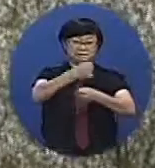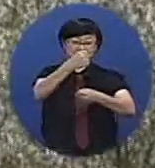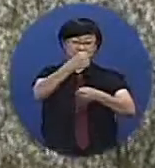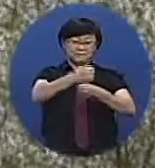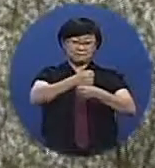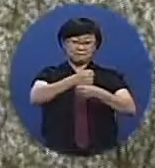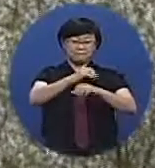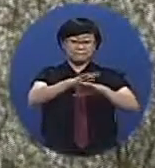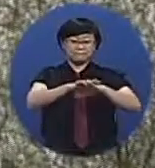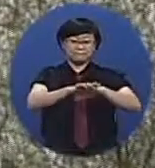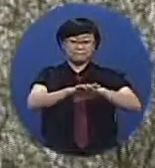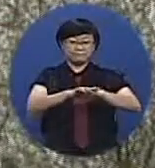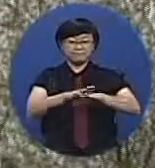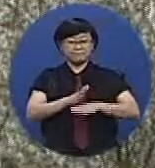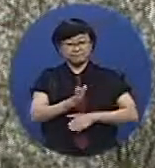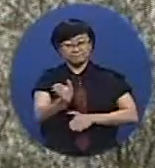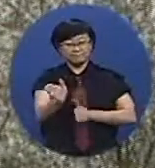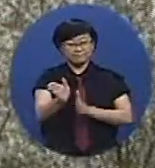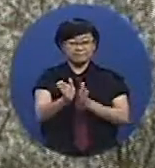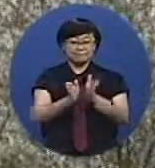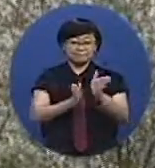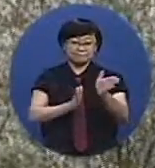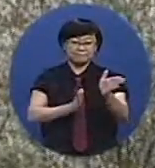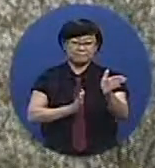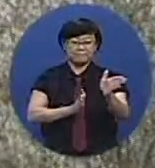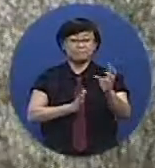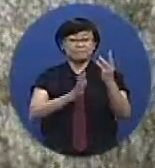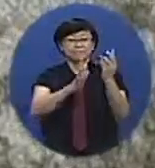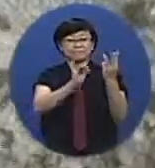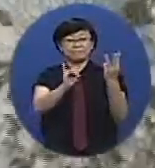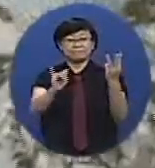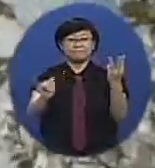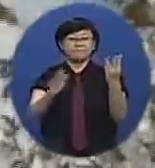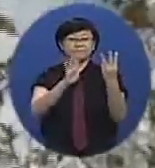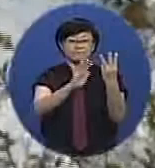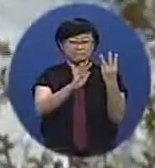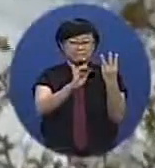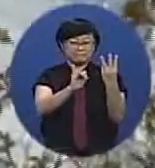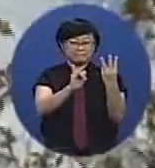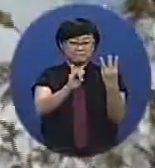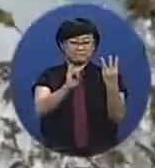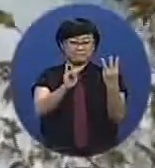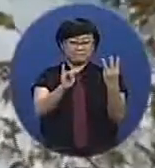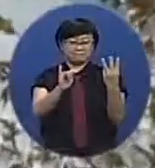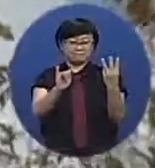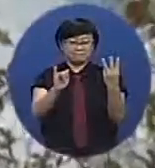삼각형을 만들어 놓고 기로에선 세 사람 세